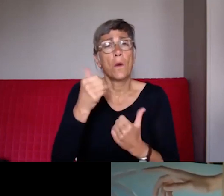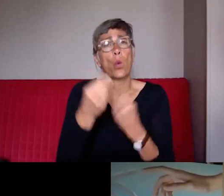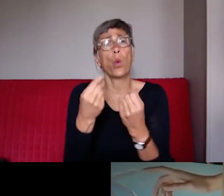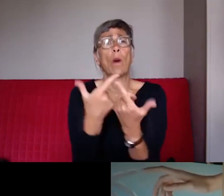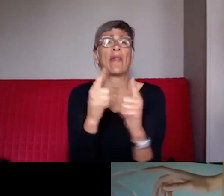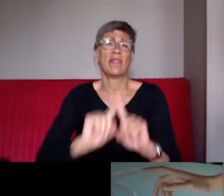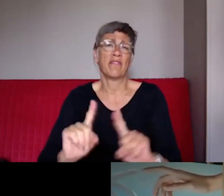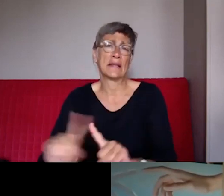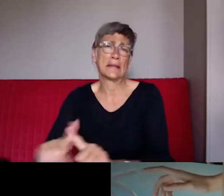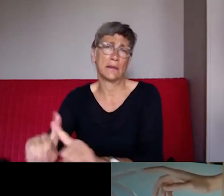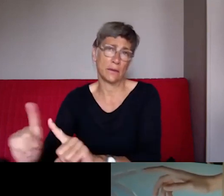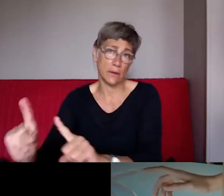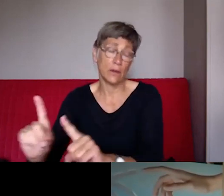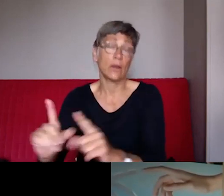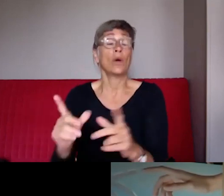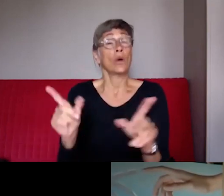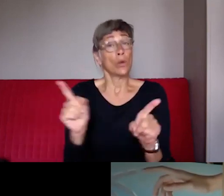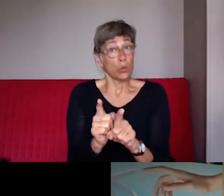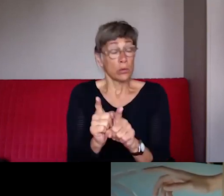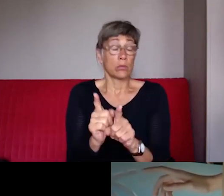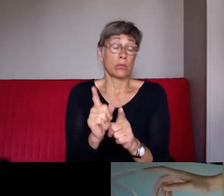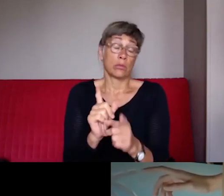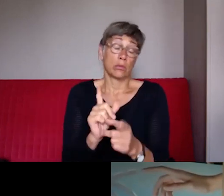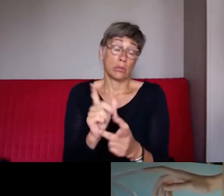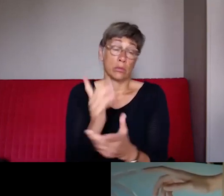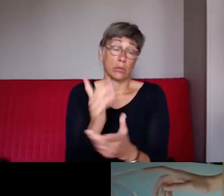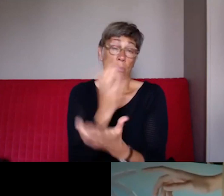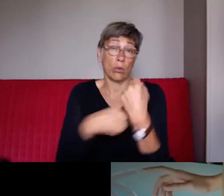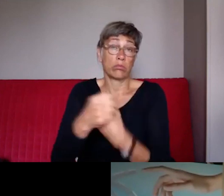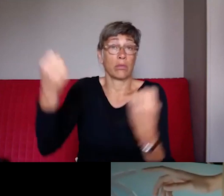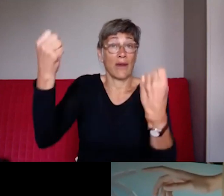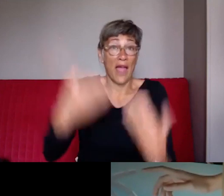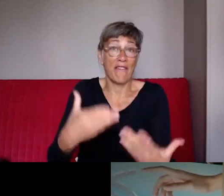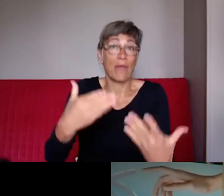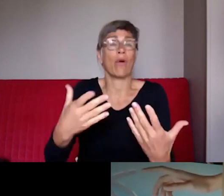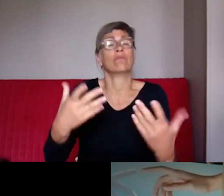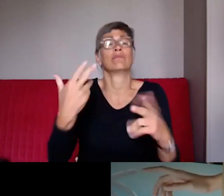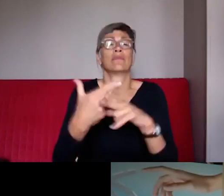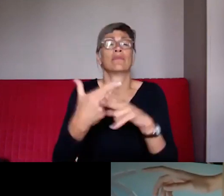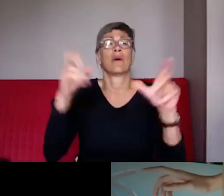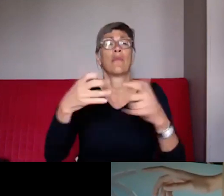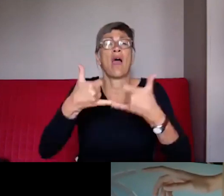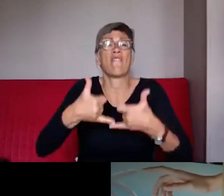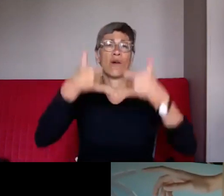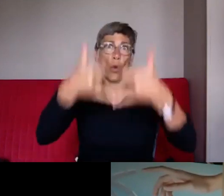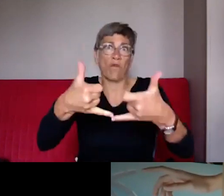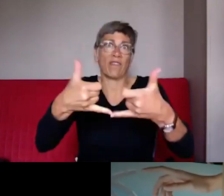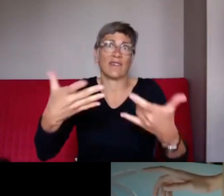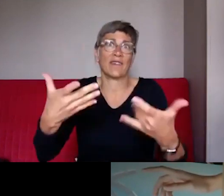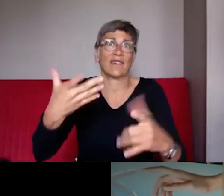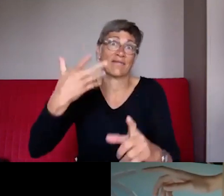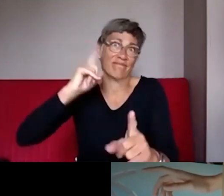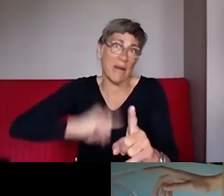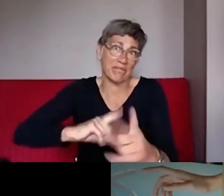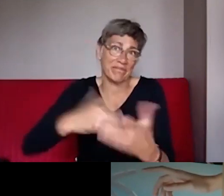nous organisons des événements dont notre fameux trophée des femmes en EA, qui sont bien connus, et